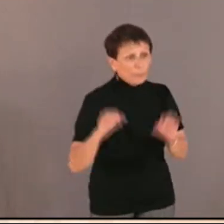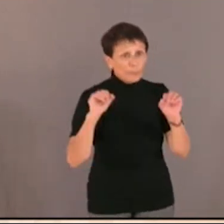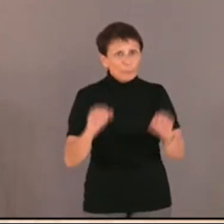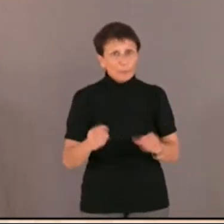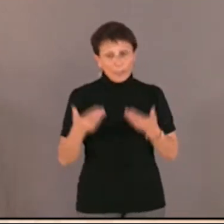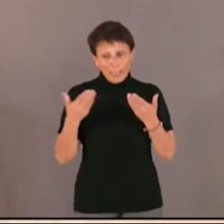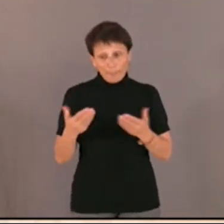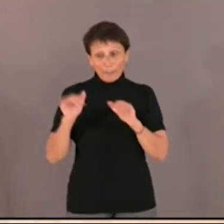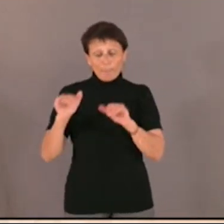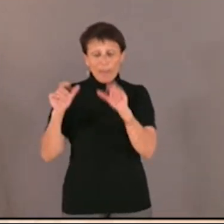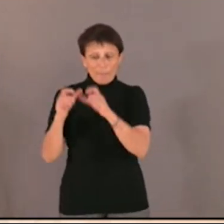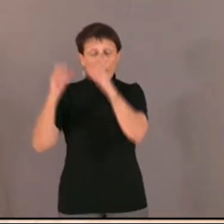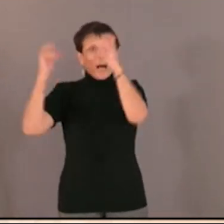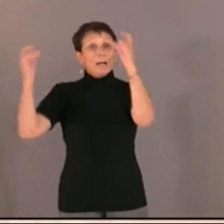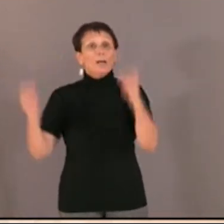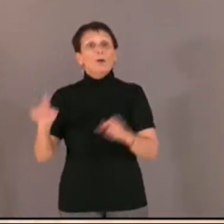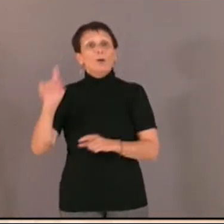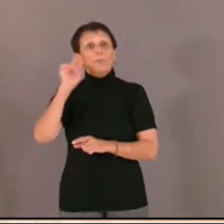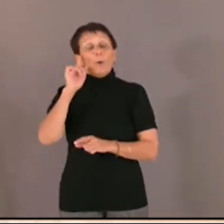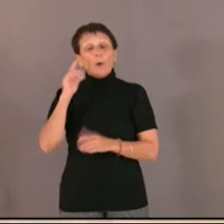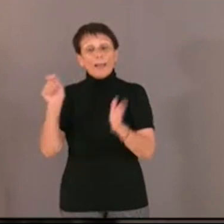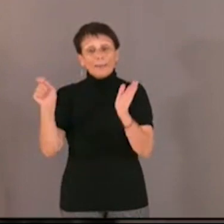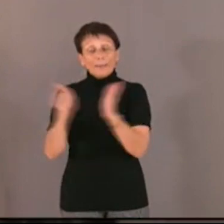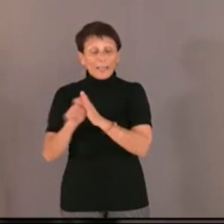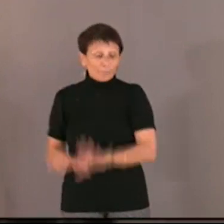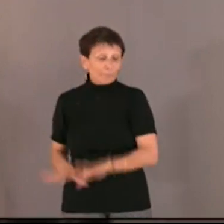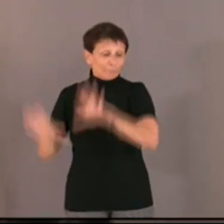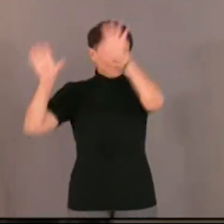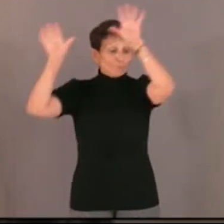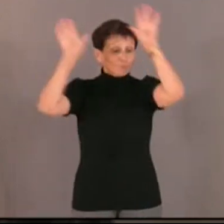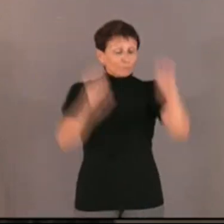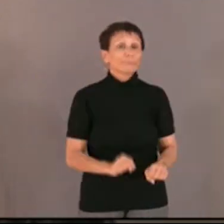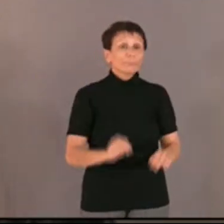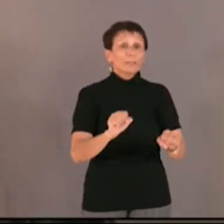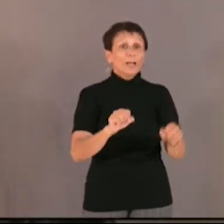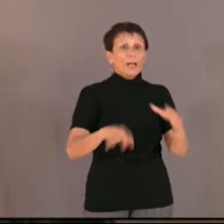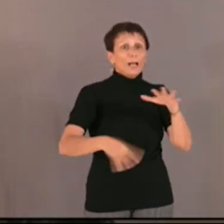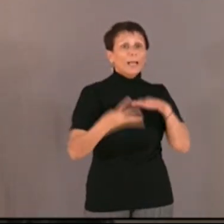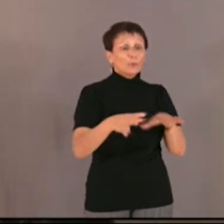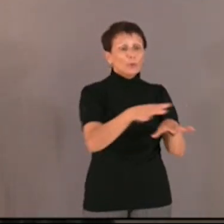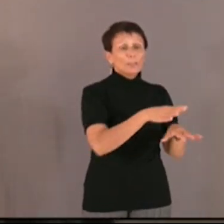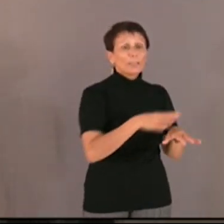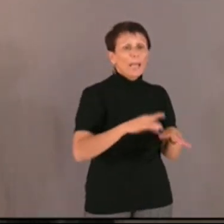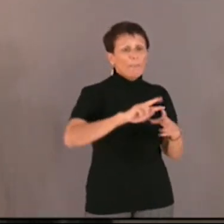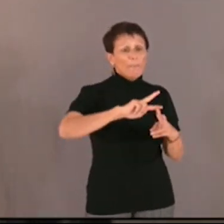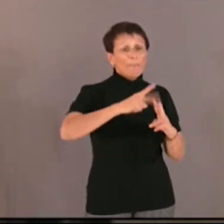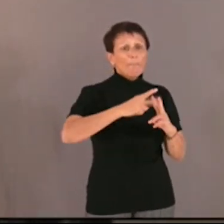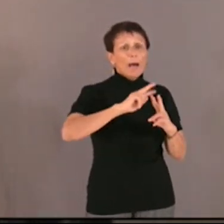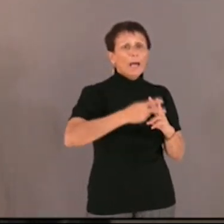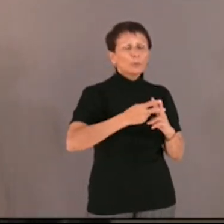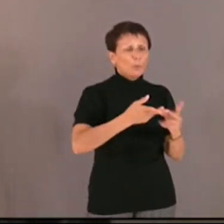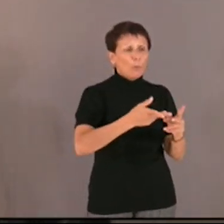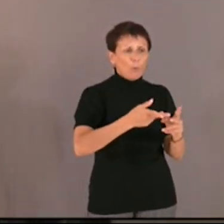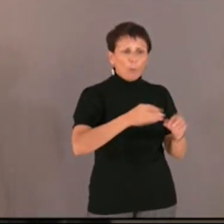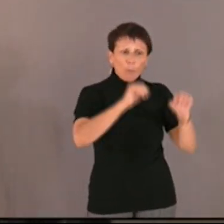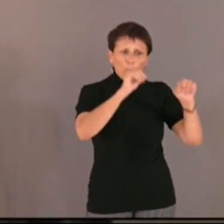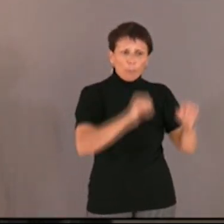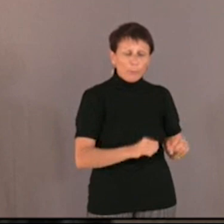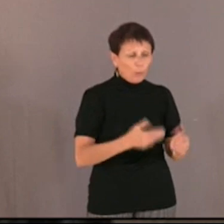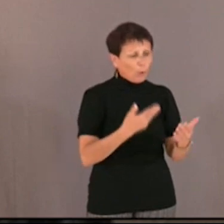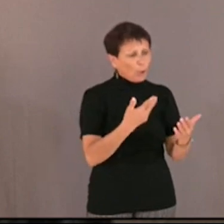de son entreprise, puisque lorsqu'on prend d'assaut dans le 14e arrondissement les locaux d'un McDonald's, eh bien tout ça finit